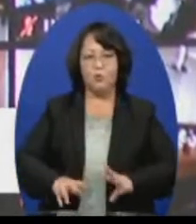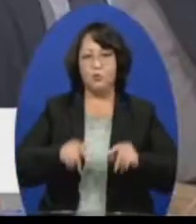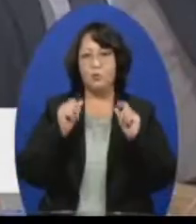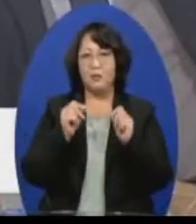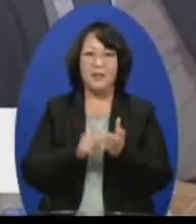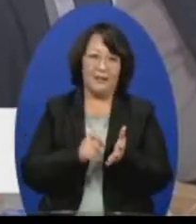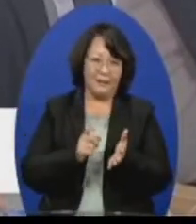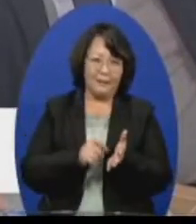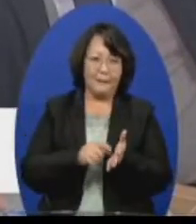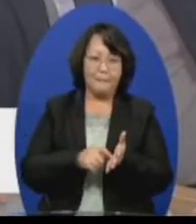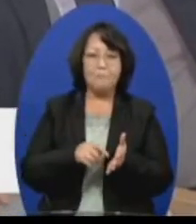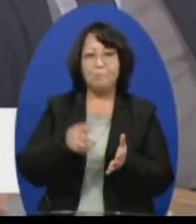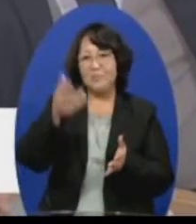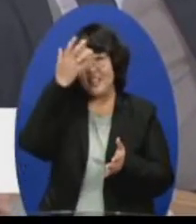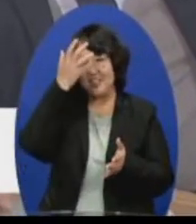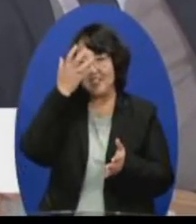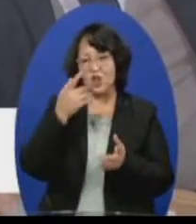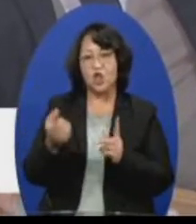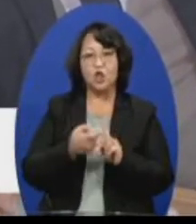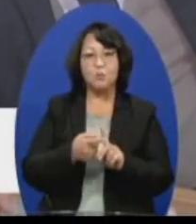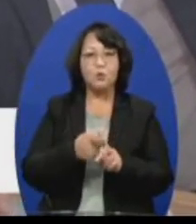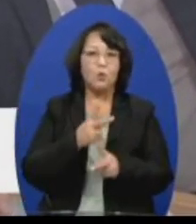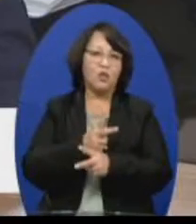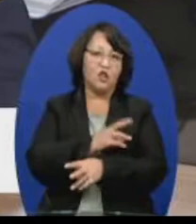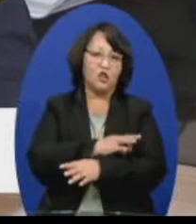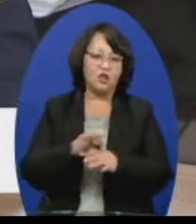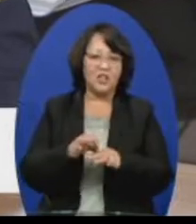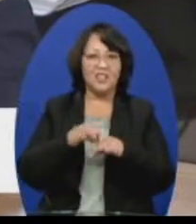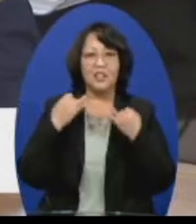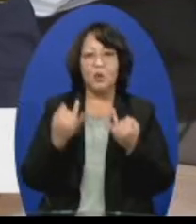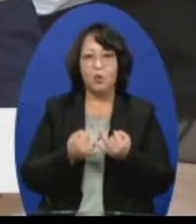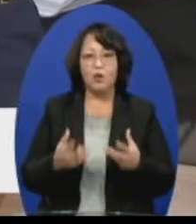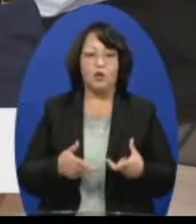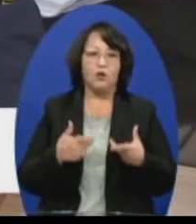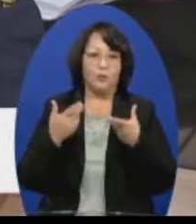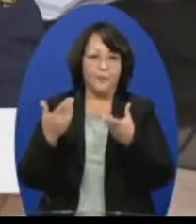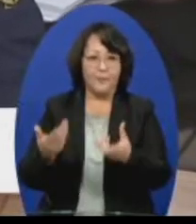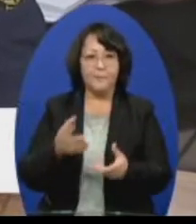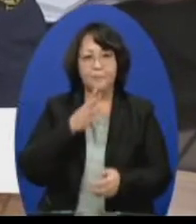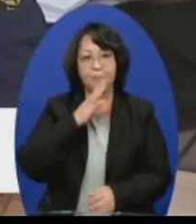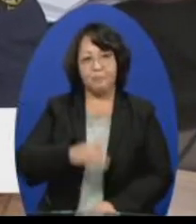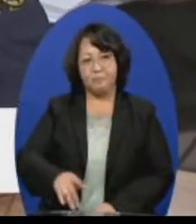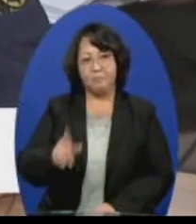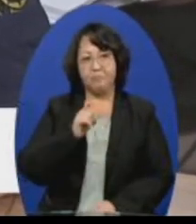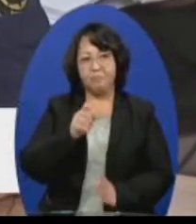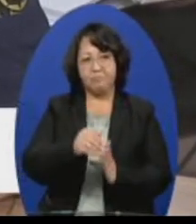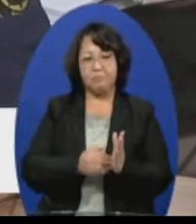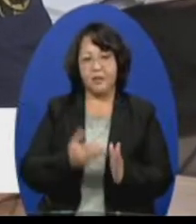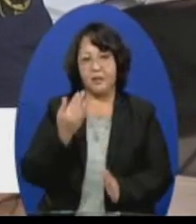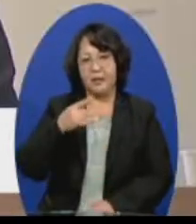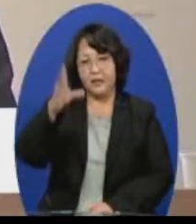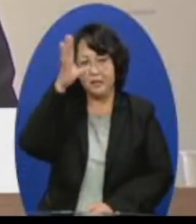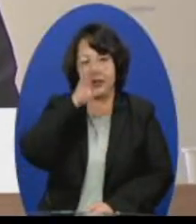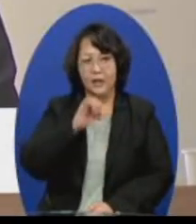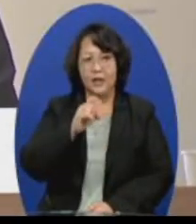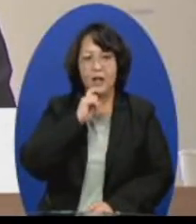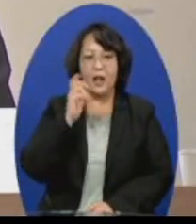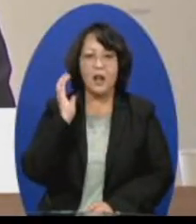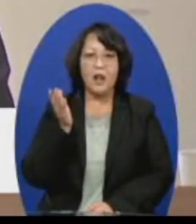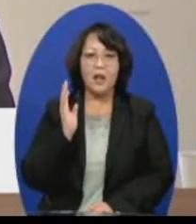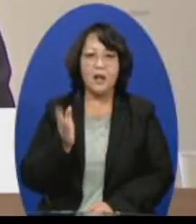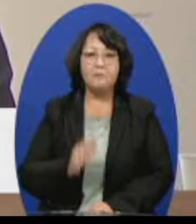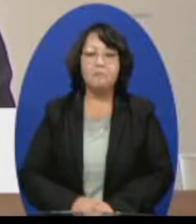боловсруунгуй болох шаардлага бий. Засгийн газар холбогдох хуулийн төслийг улсын хуралд өргөн мэдүүлнэ гэсэн тайлбарыг Шадар сайд судлаатар өгч